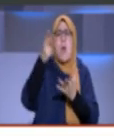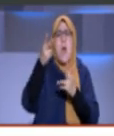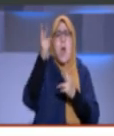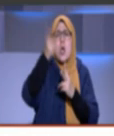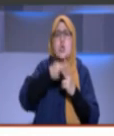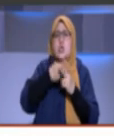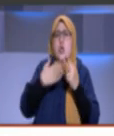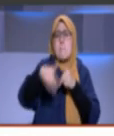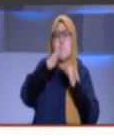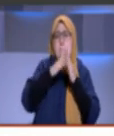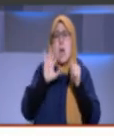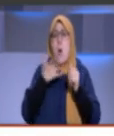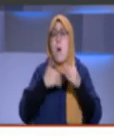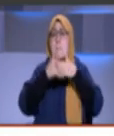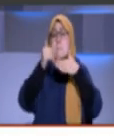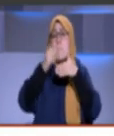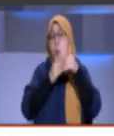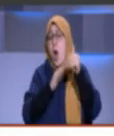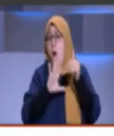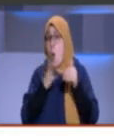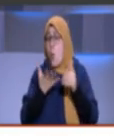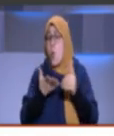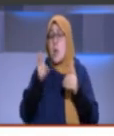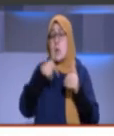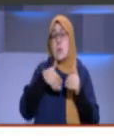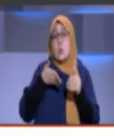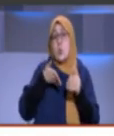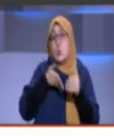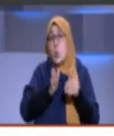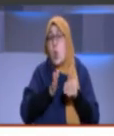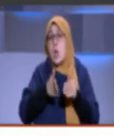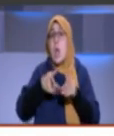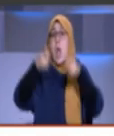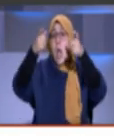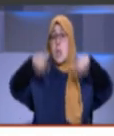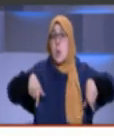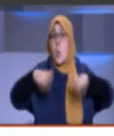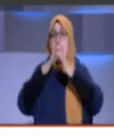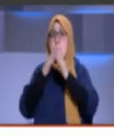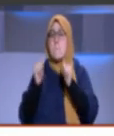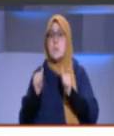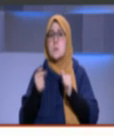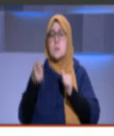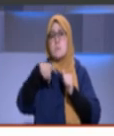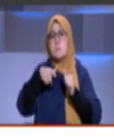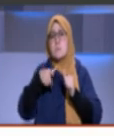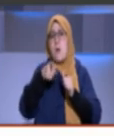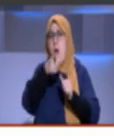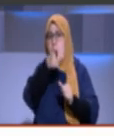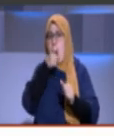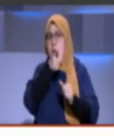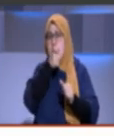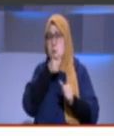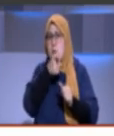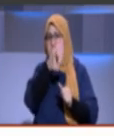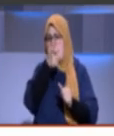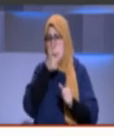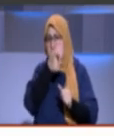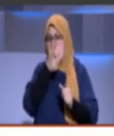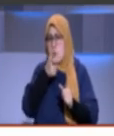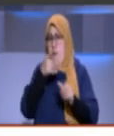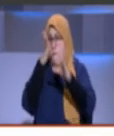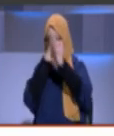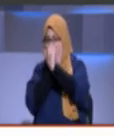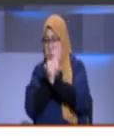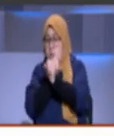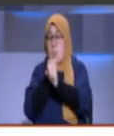كما أشرنا إلى أن توجه للدولة المصرية رصاصات من الخلف ورصاصات في الظلام. الحمد